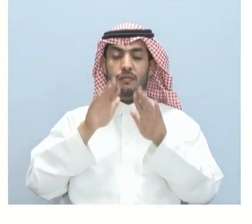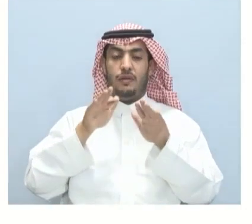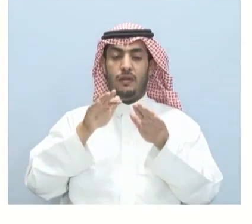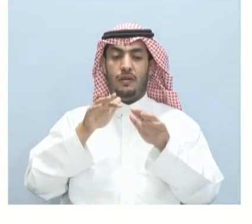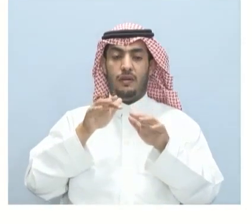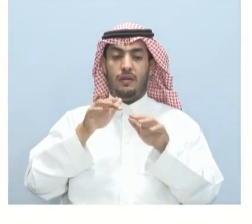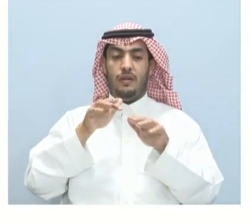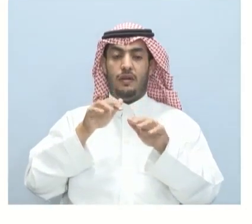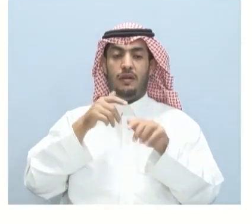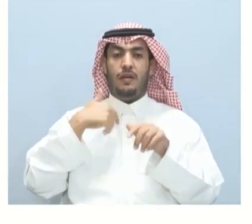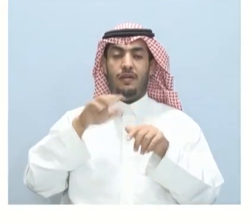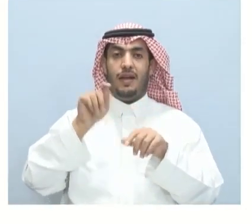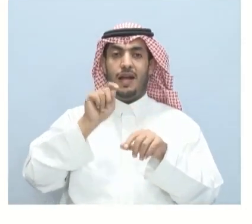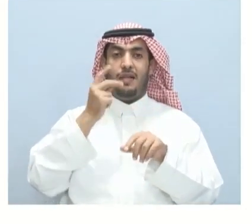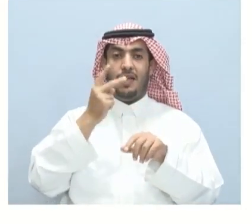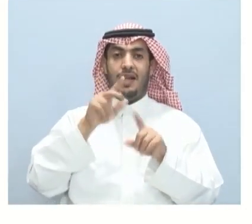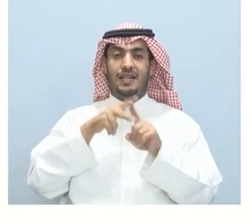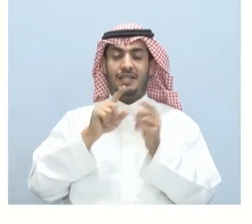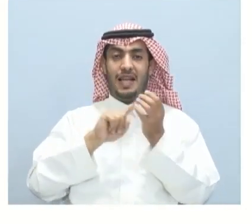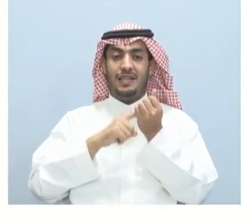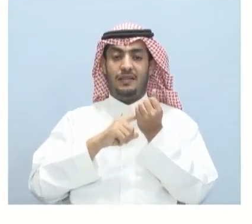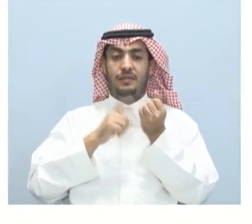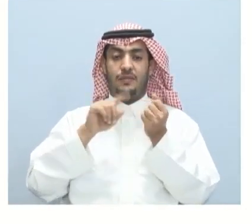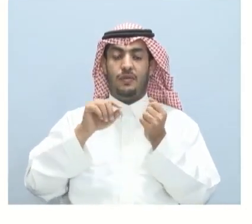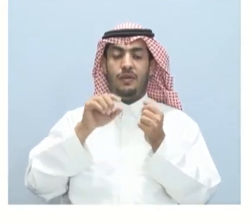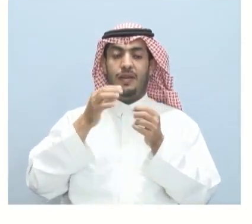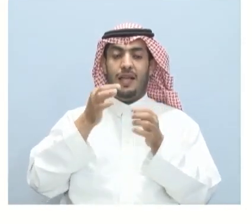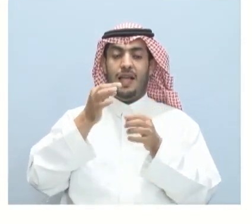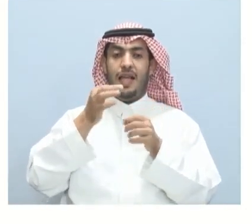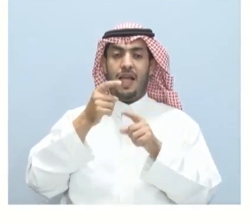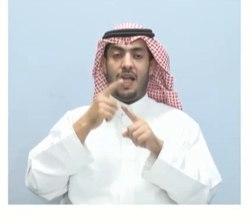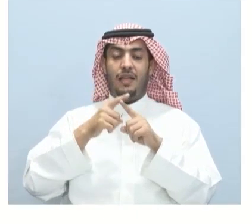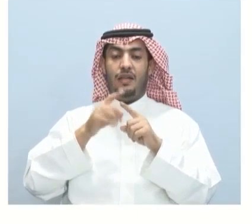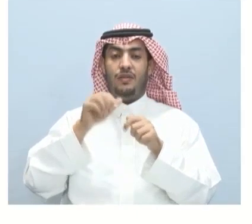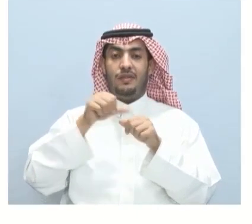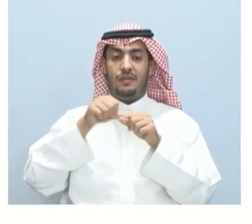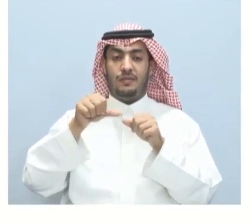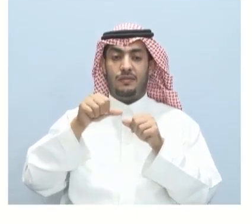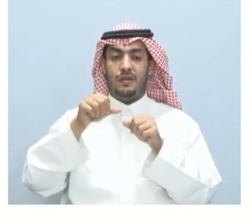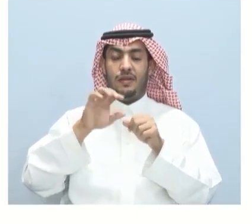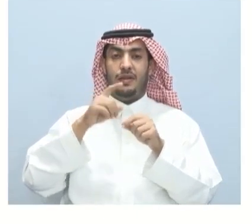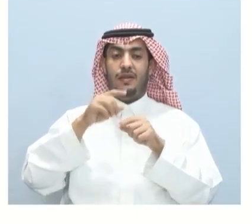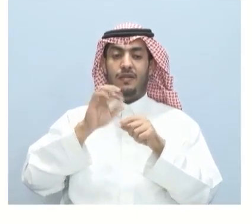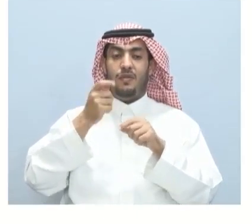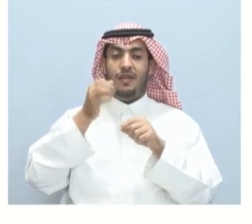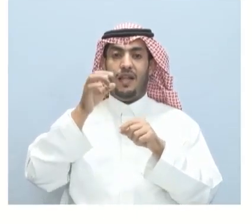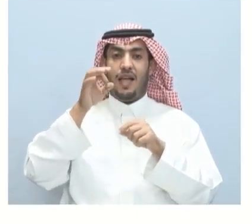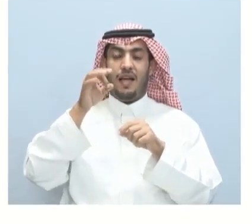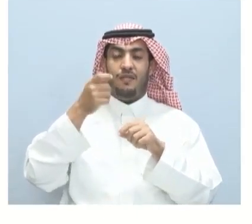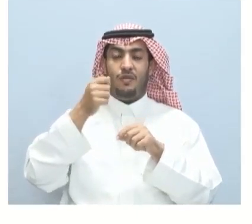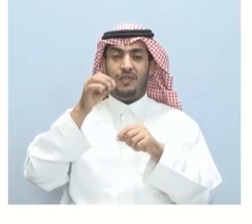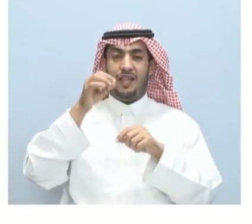يقول هذا المثال لدينا قلمي رصاص وقطعه معدنيه وشريط لاصق ثبت قطعتي نقد متماثلتين